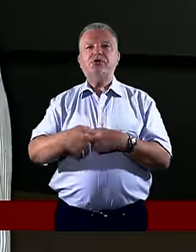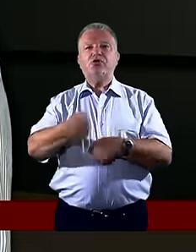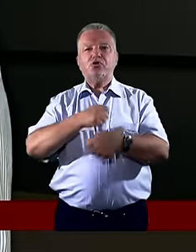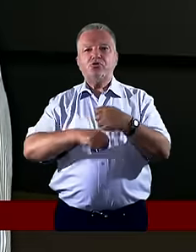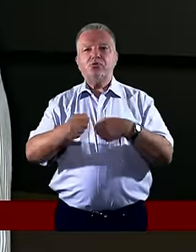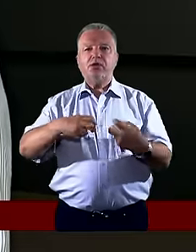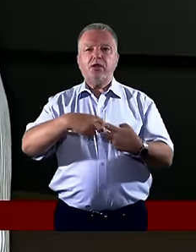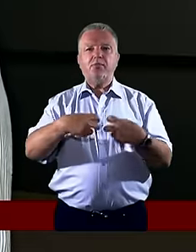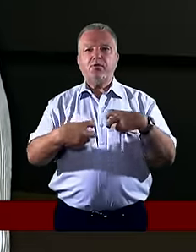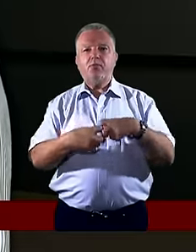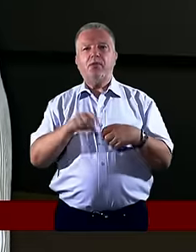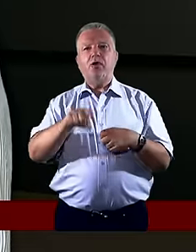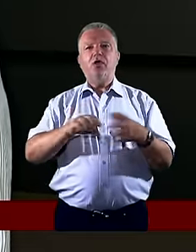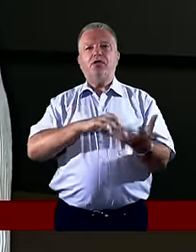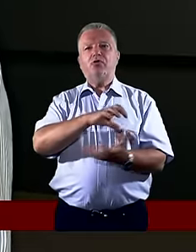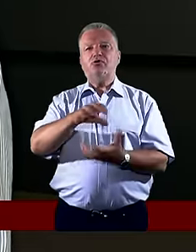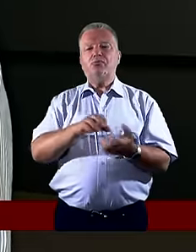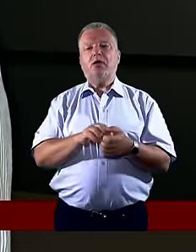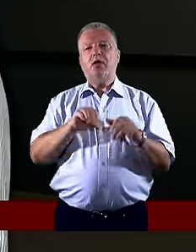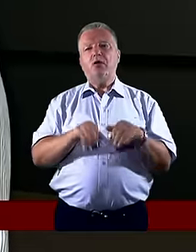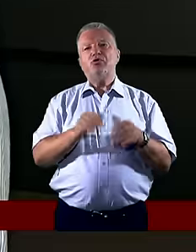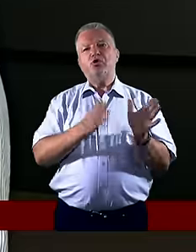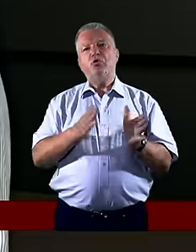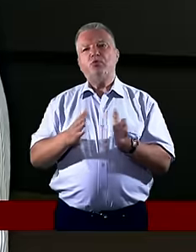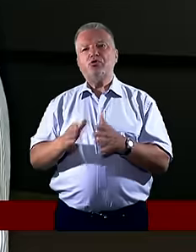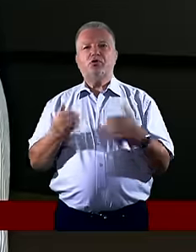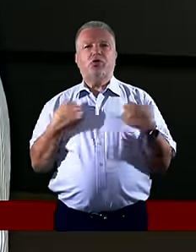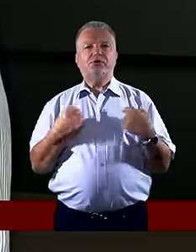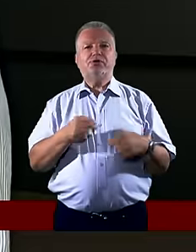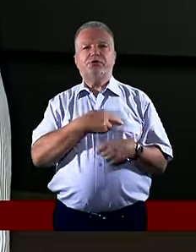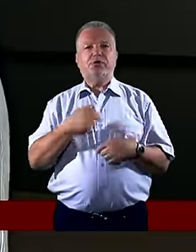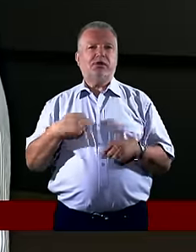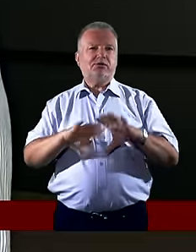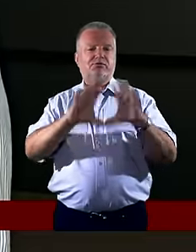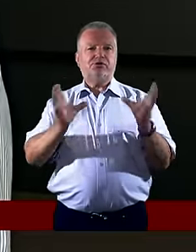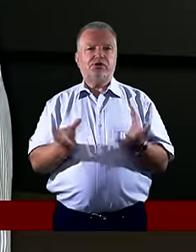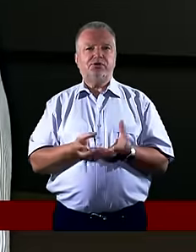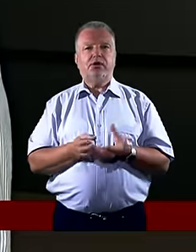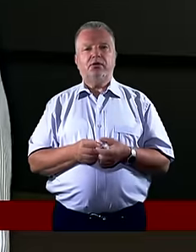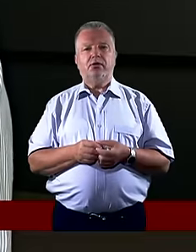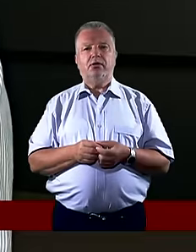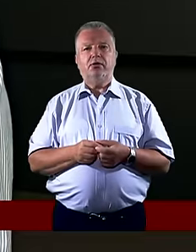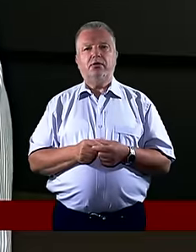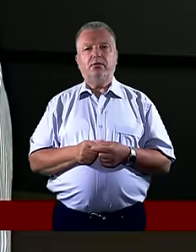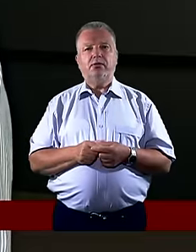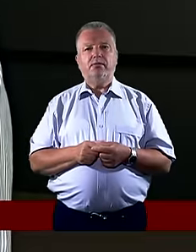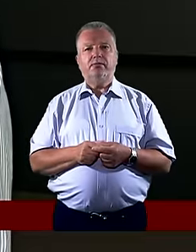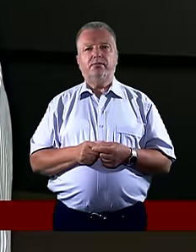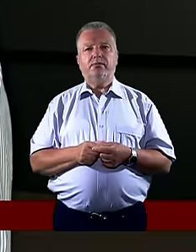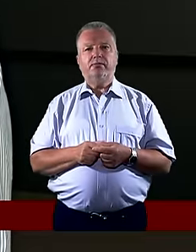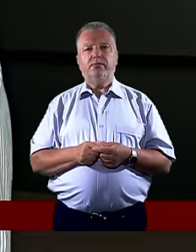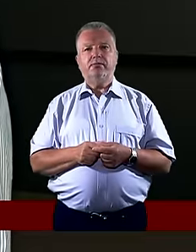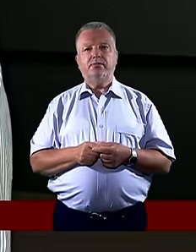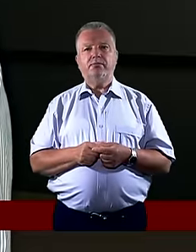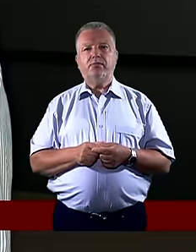rozwiązaniem problemów tego świata i jest tym, który może porządkować życie nas wszystkich, także osoby, o której teraz możemy sobie pomyśleć.